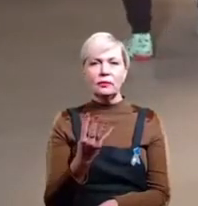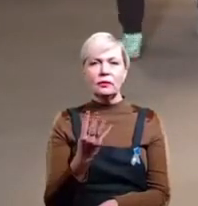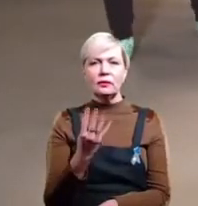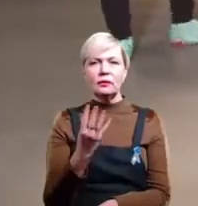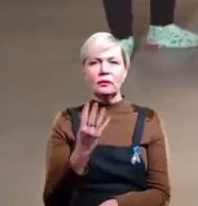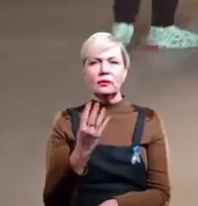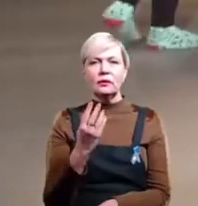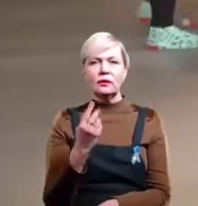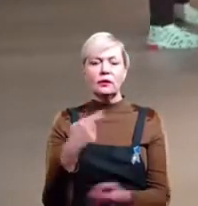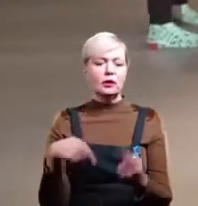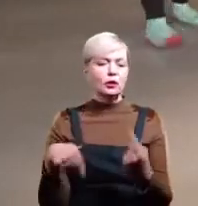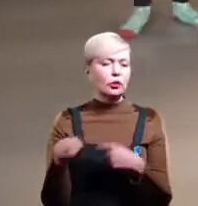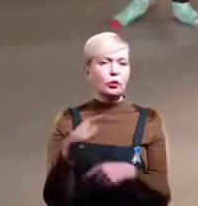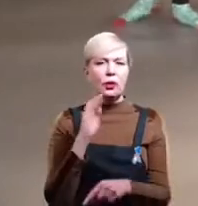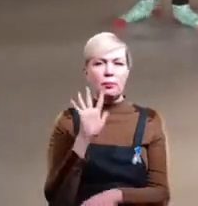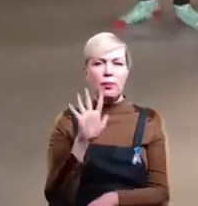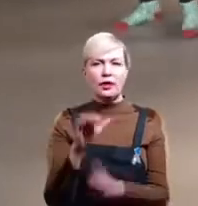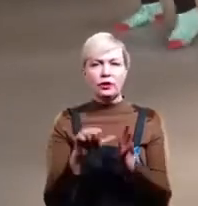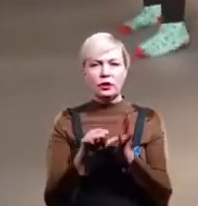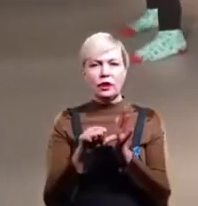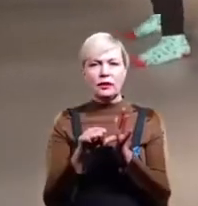круга. Пять,